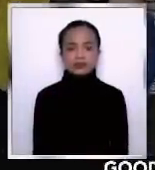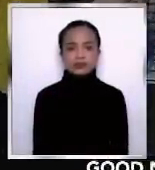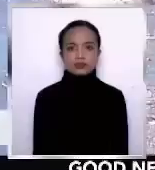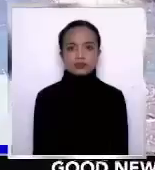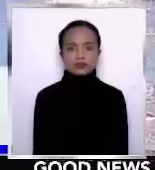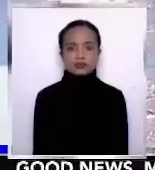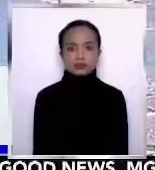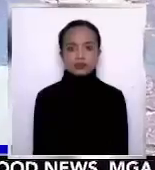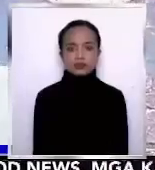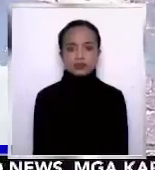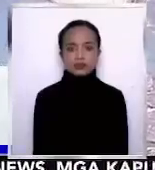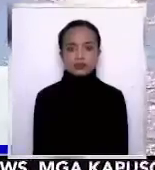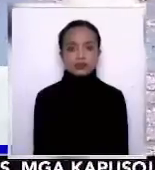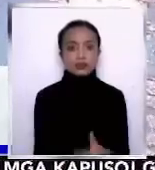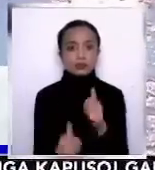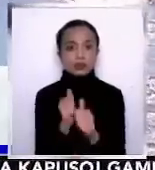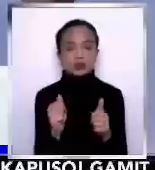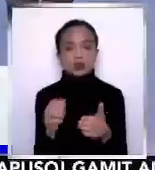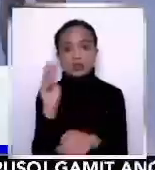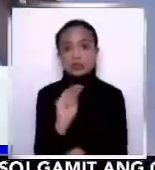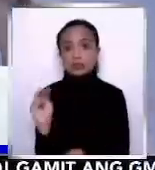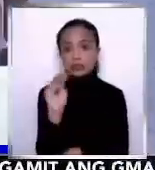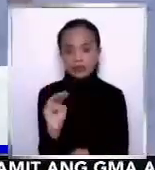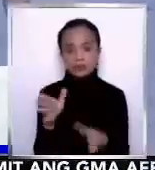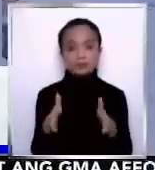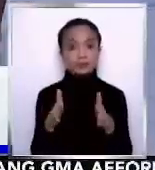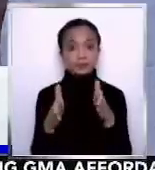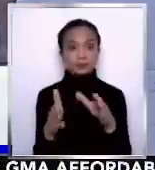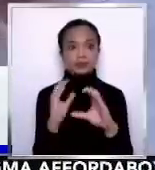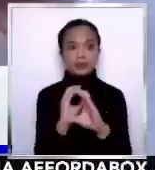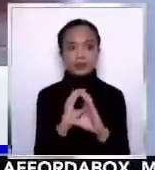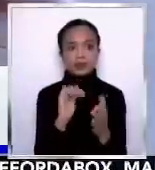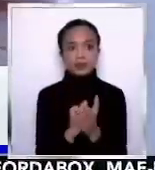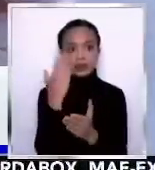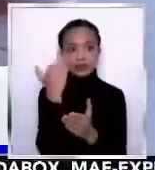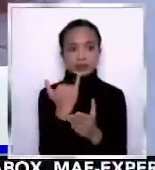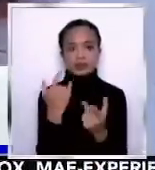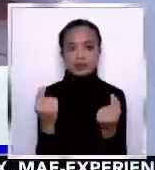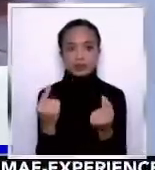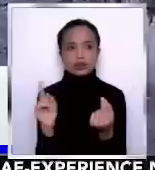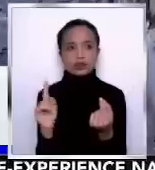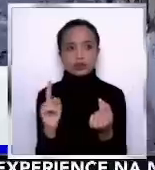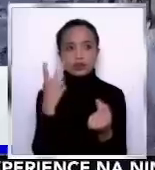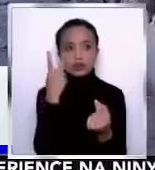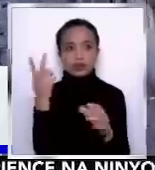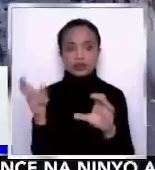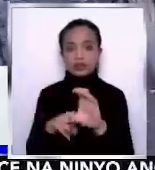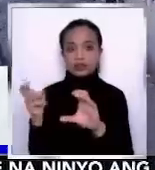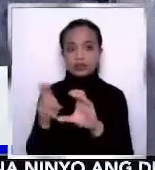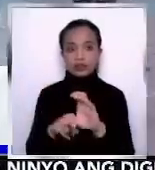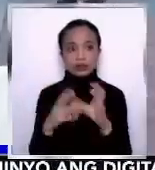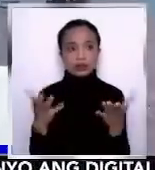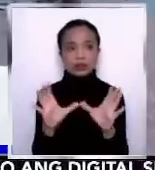Karaniwang punuan ang mga sasakyan tuwing Monday rush hour. Kaya umaatikabo ang mga tagpo sa mga sakayan sa Commonwealth